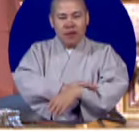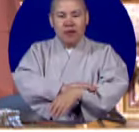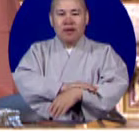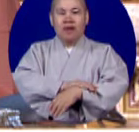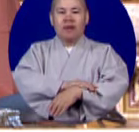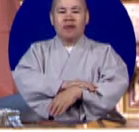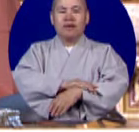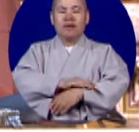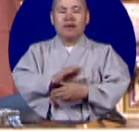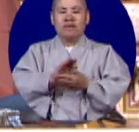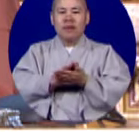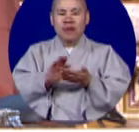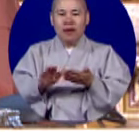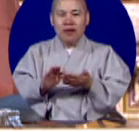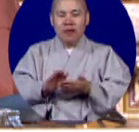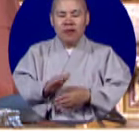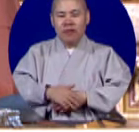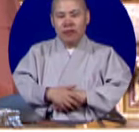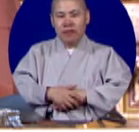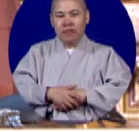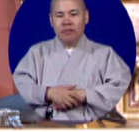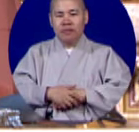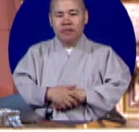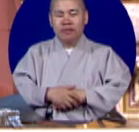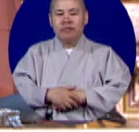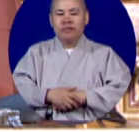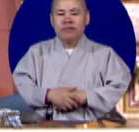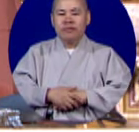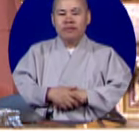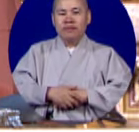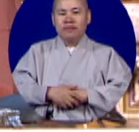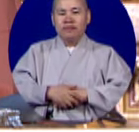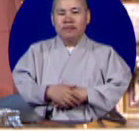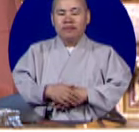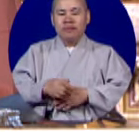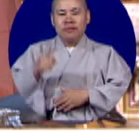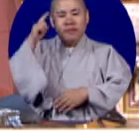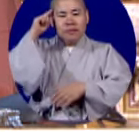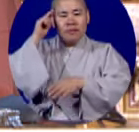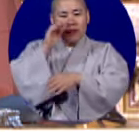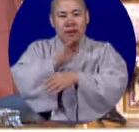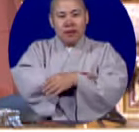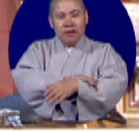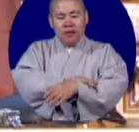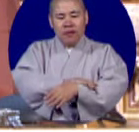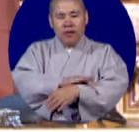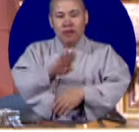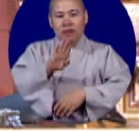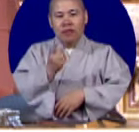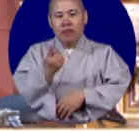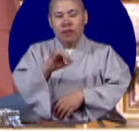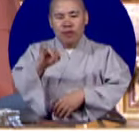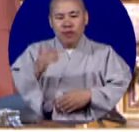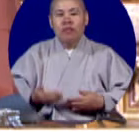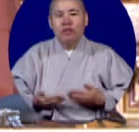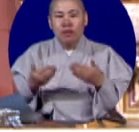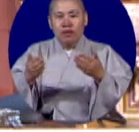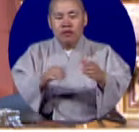내용은. 그래서 이제 반야를 보시로도